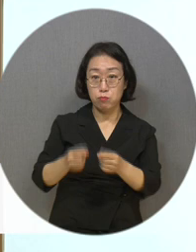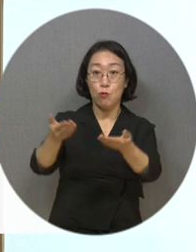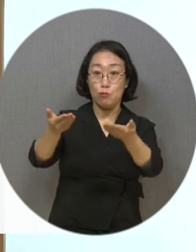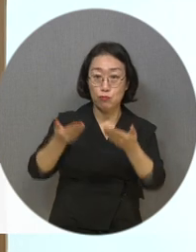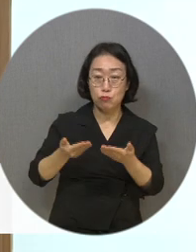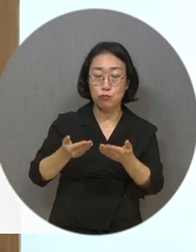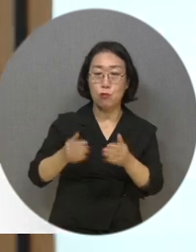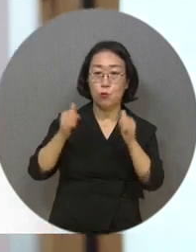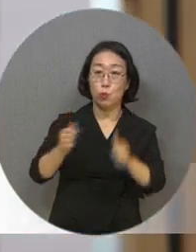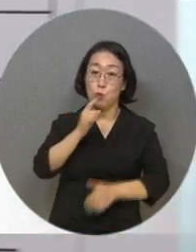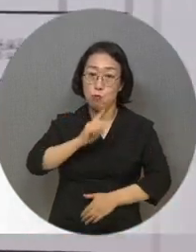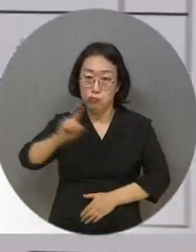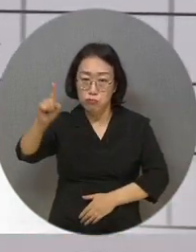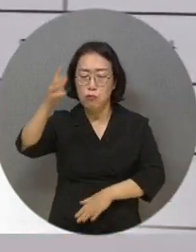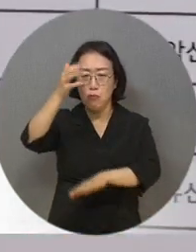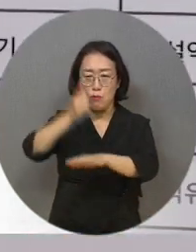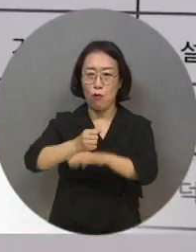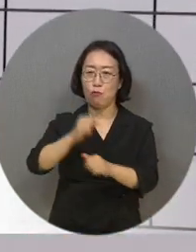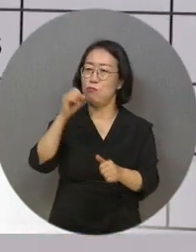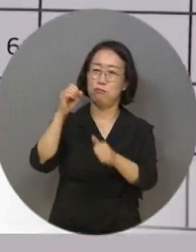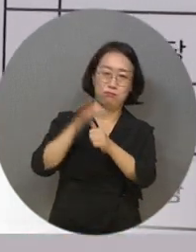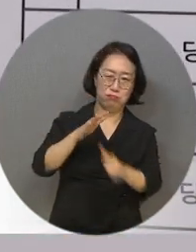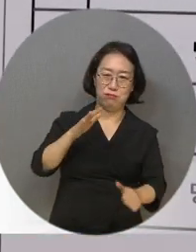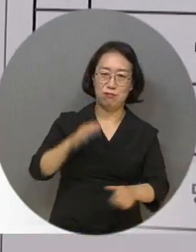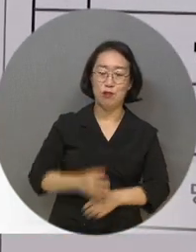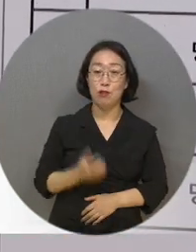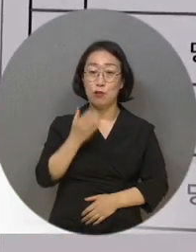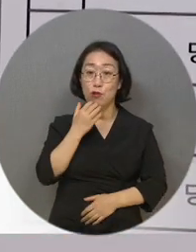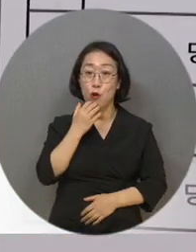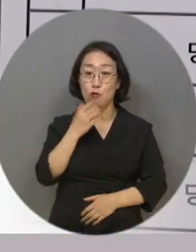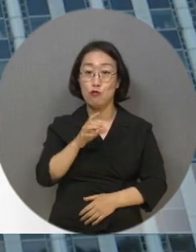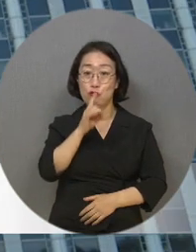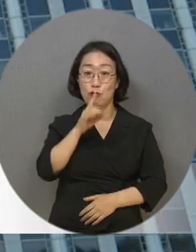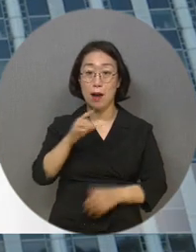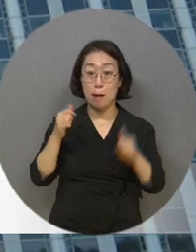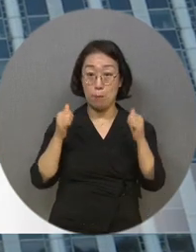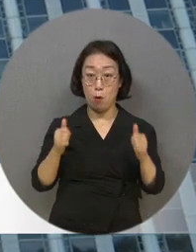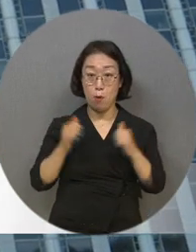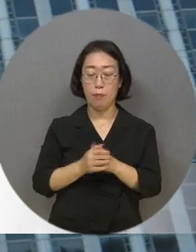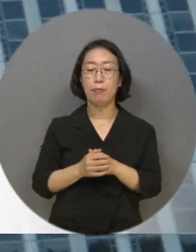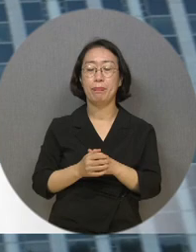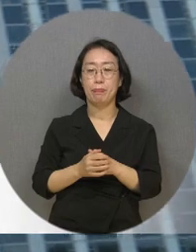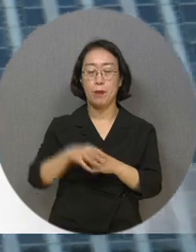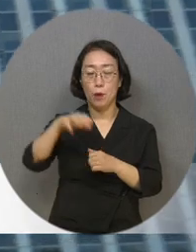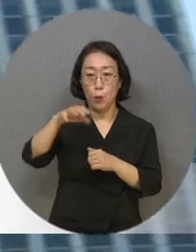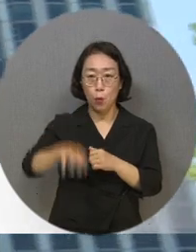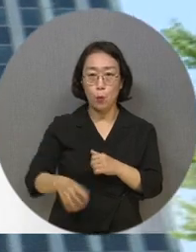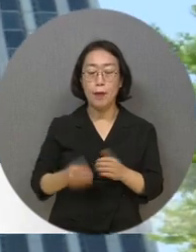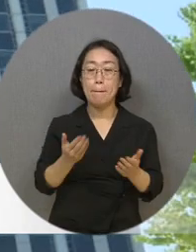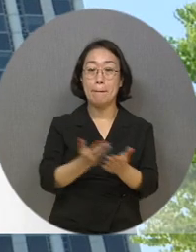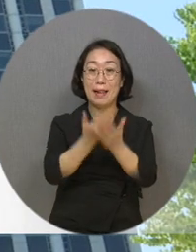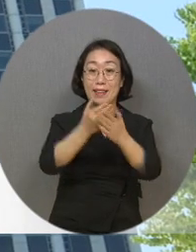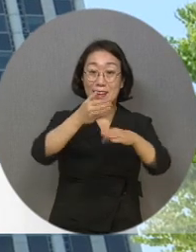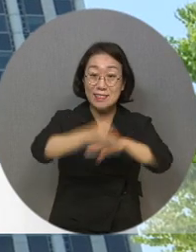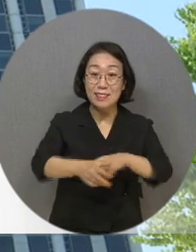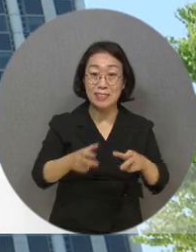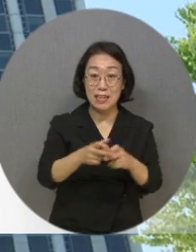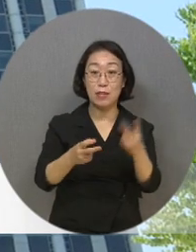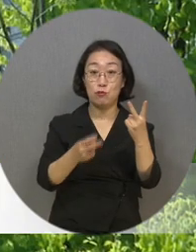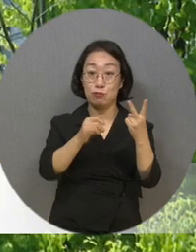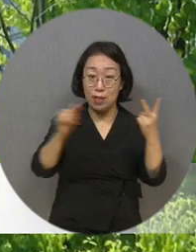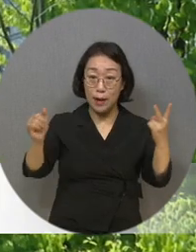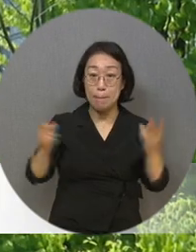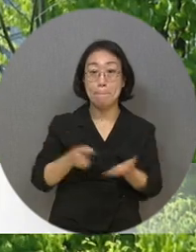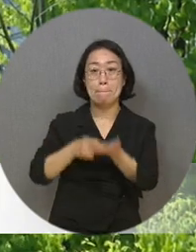제기된 소송이 결국 각하됐습니다. 서울중앙지법 민사합의 46부는 발달장애인 2명이 국가를 상대로